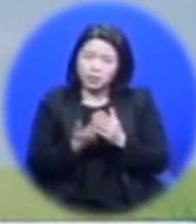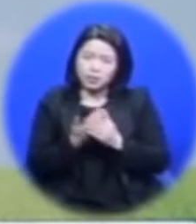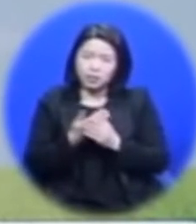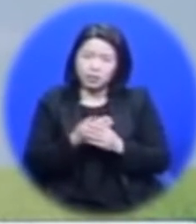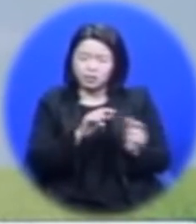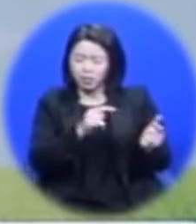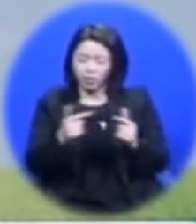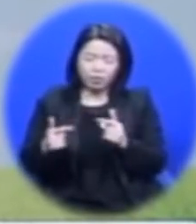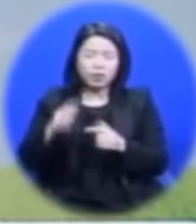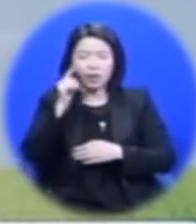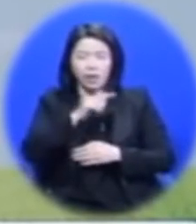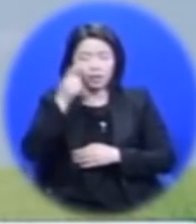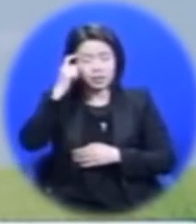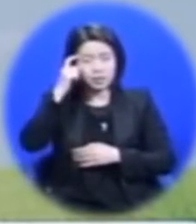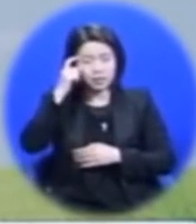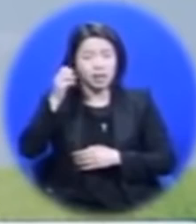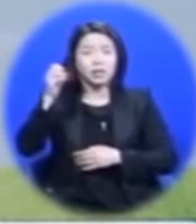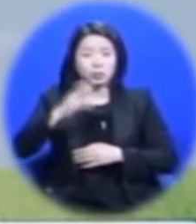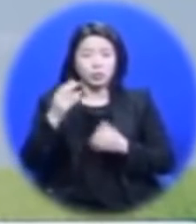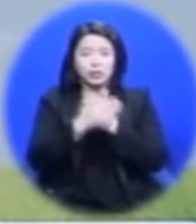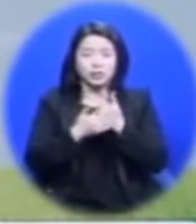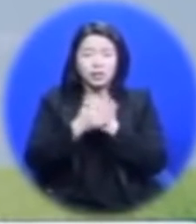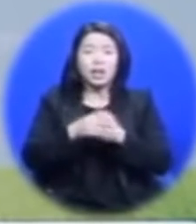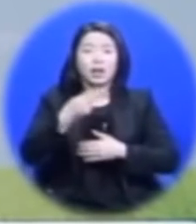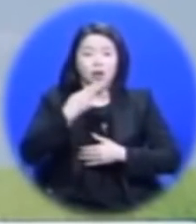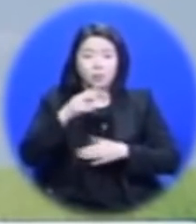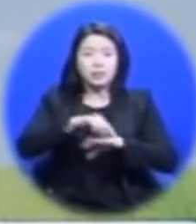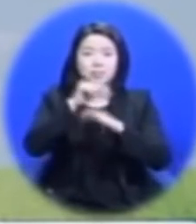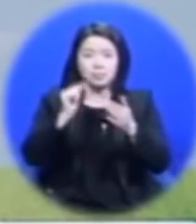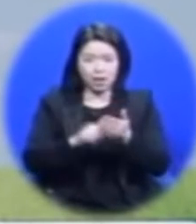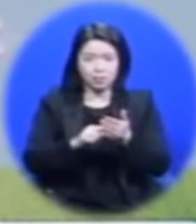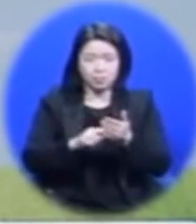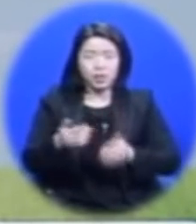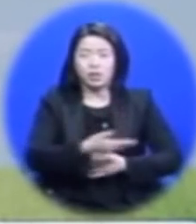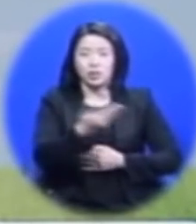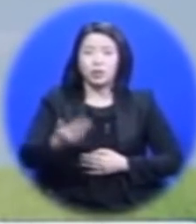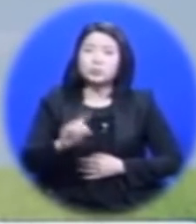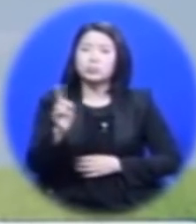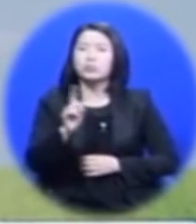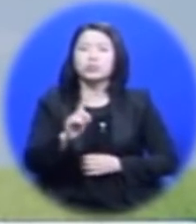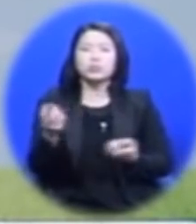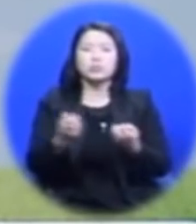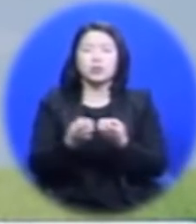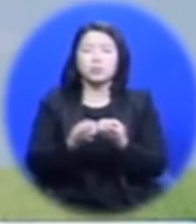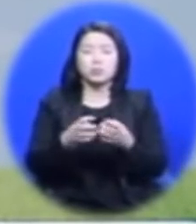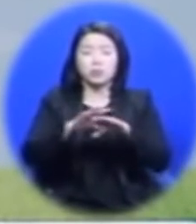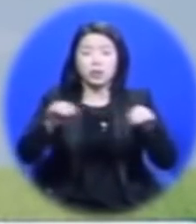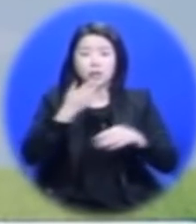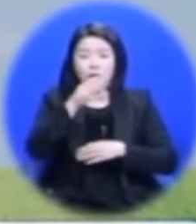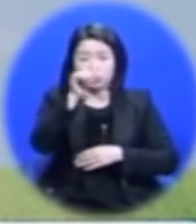악한 생각들 또는 은혜가 없는 마음을 여러분이 무슨 수로 해결합니까?